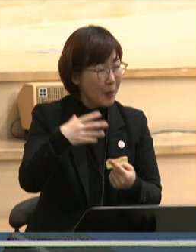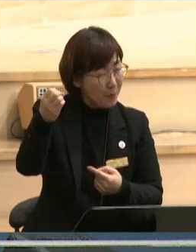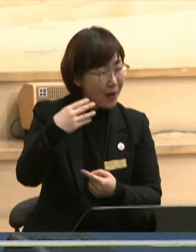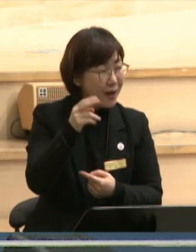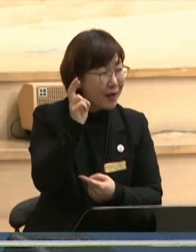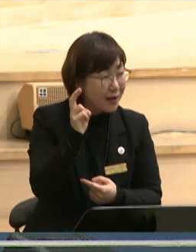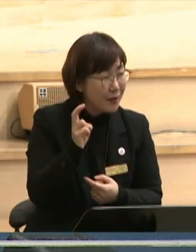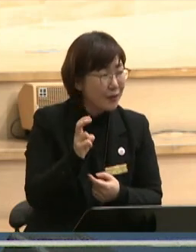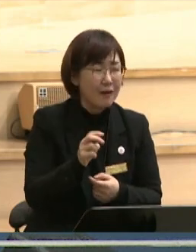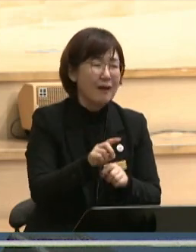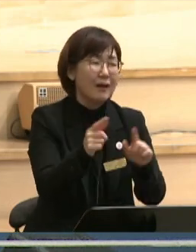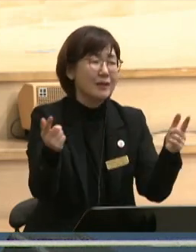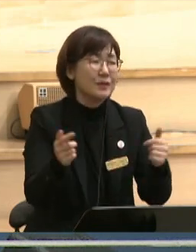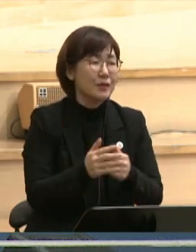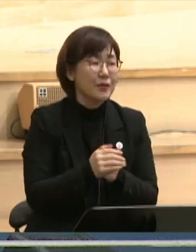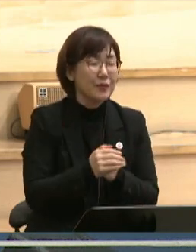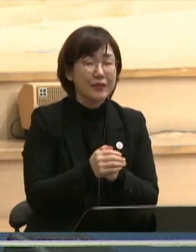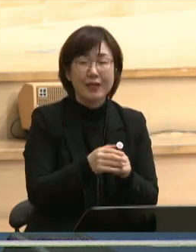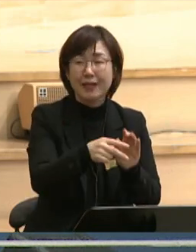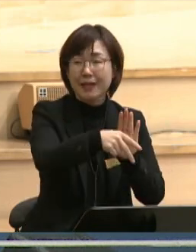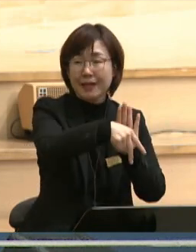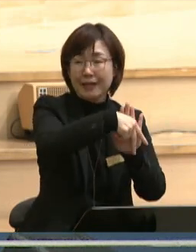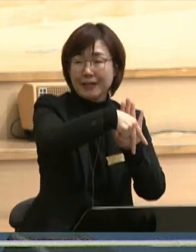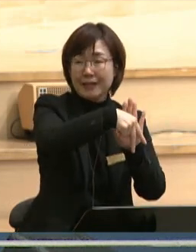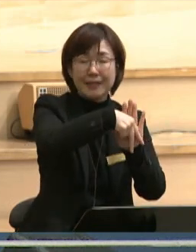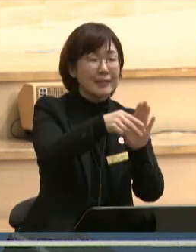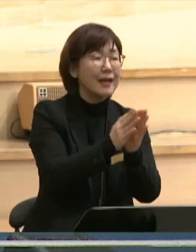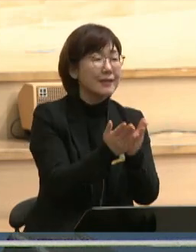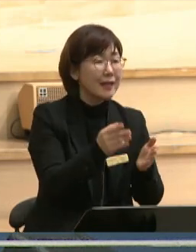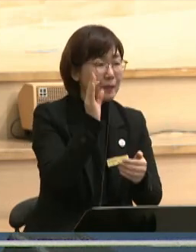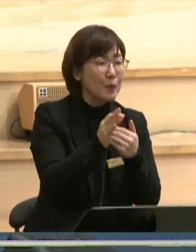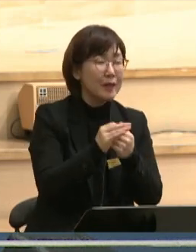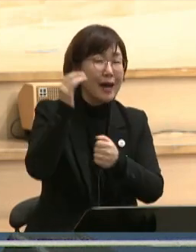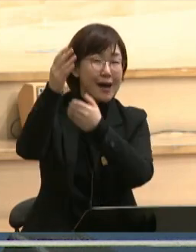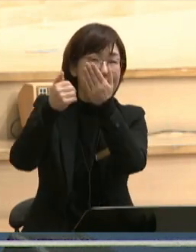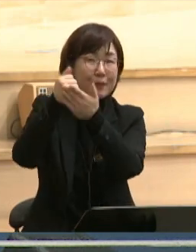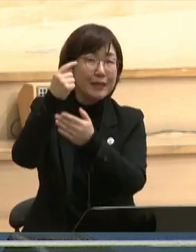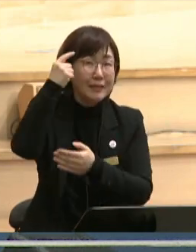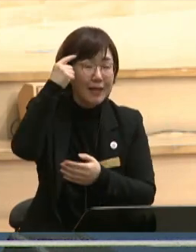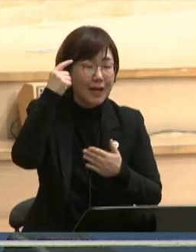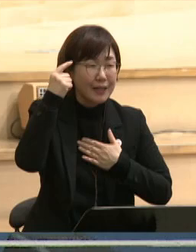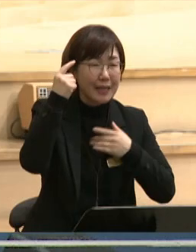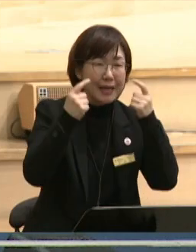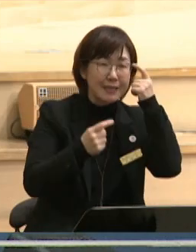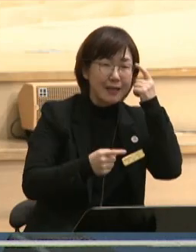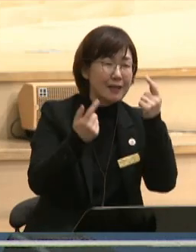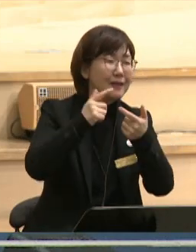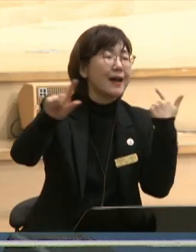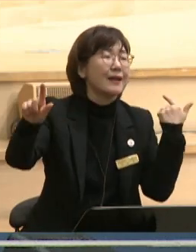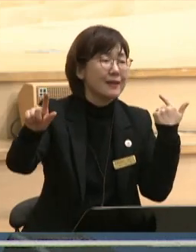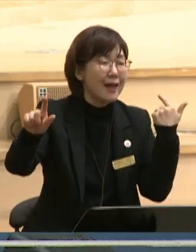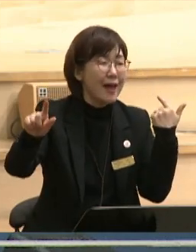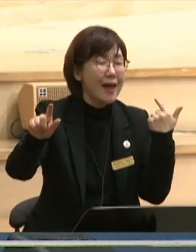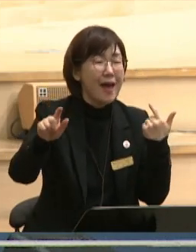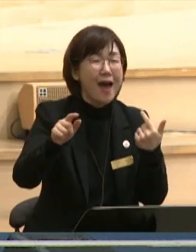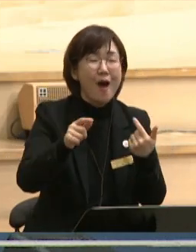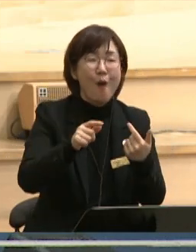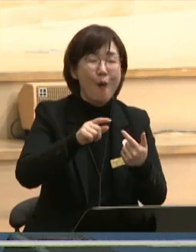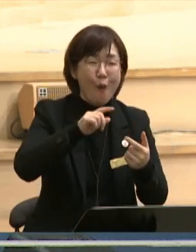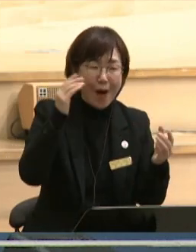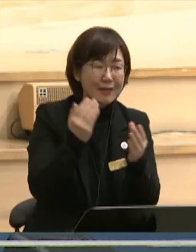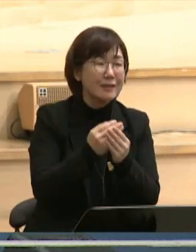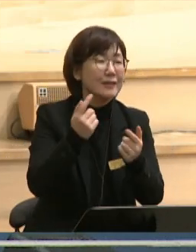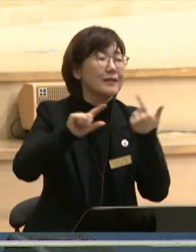그럼 이사야서에 보면 우리의 생각과 하나님의 생각이 다른데 너무 달라도 너무 달라서